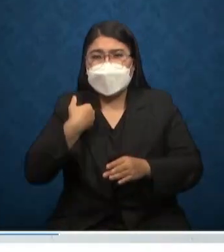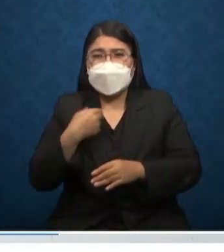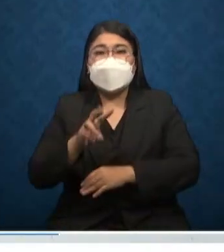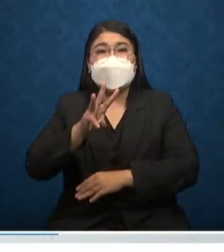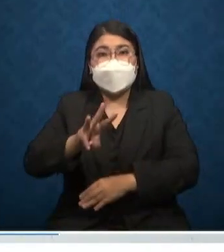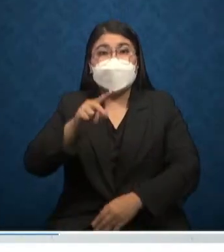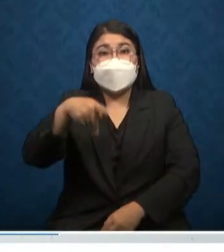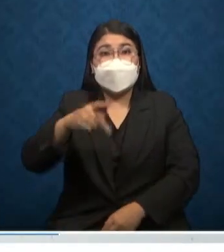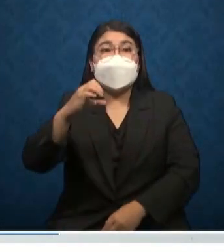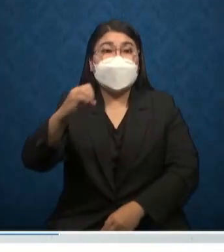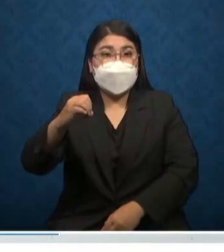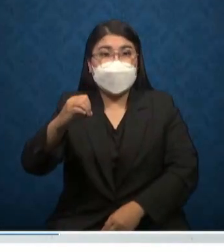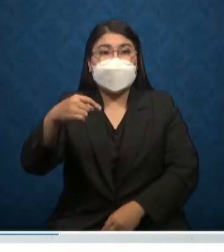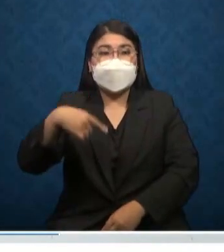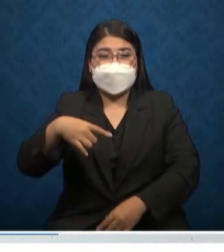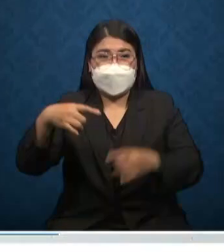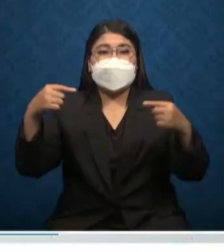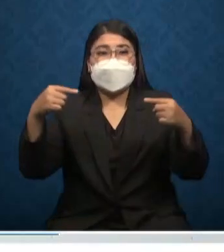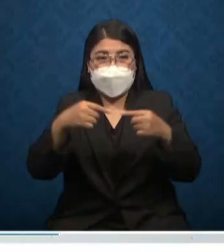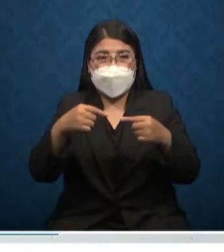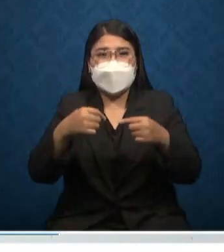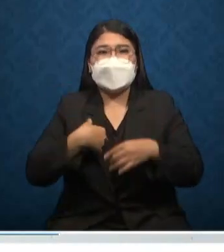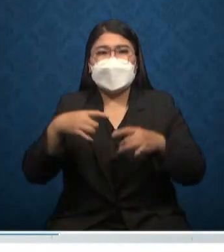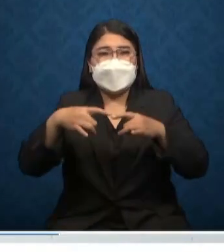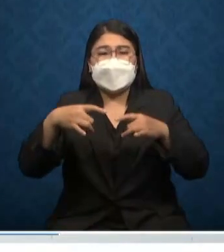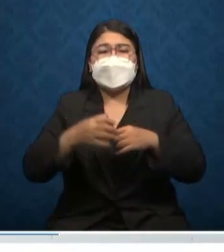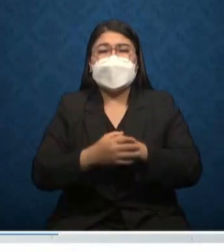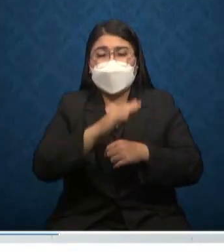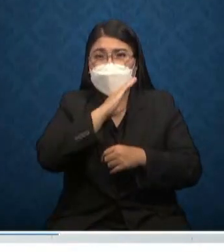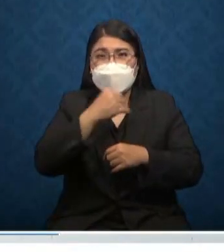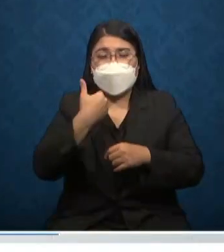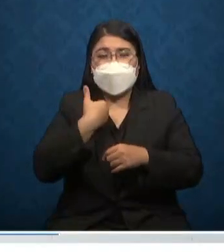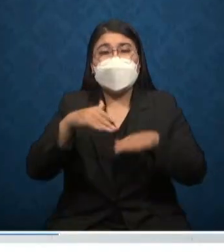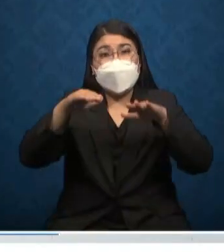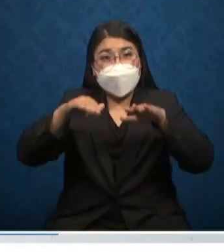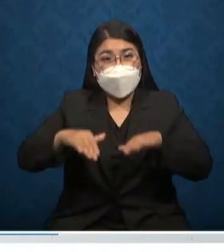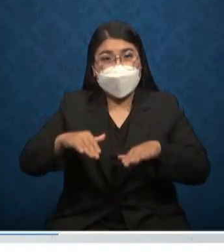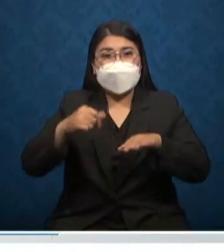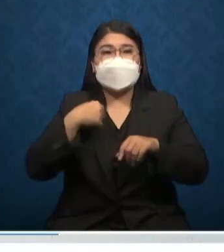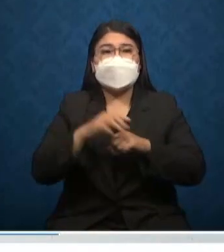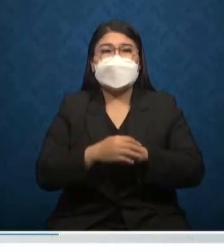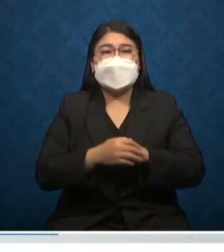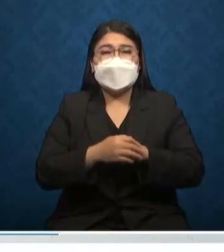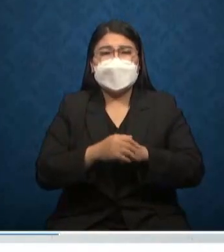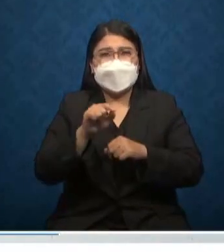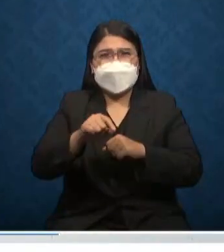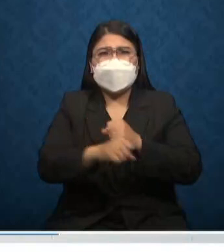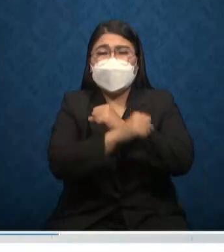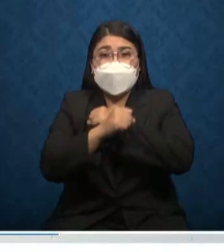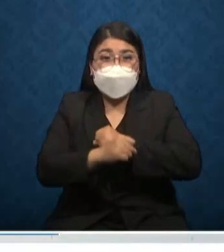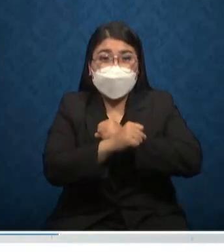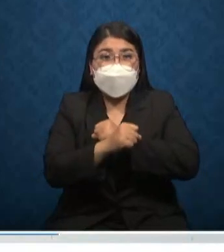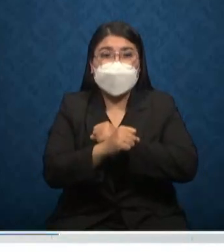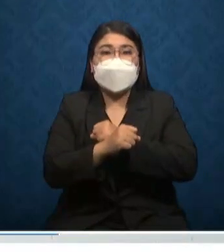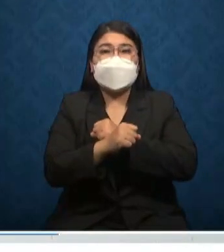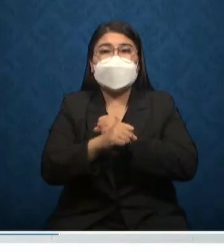อย่างเช่นในเรื่องของเงินช่วยเหลือตัดอ้อยสดลดฝุ่น PM 2.5 นะครับก็เป็นไปตามข้อกำหนดด้านการคุ้มครองสิ่งแวดล้อมกรีน